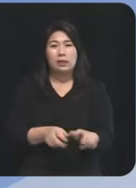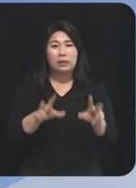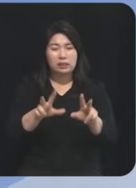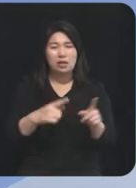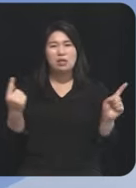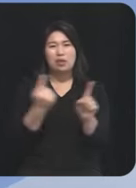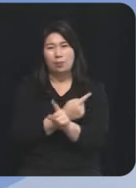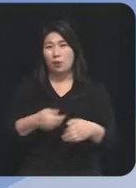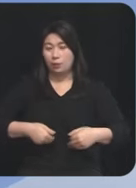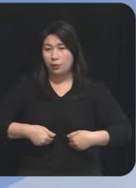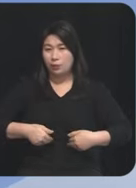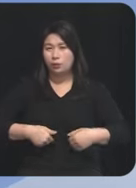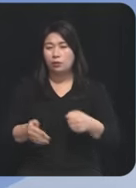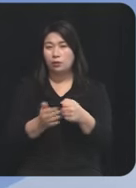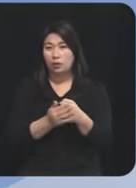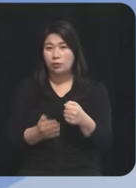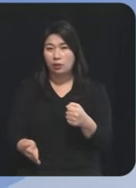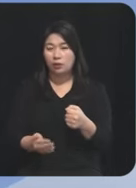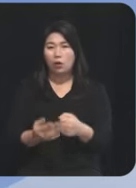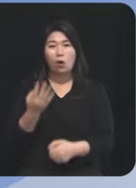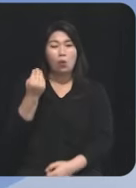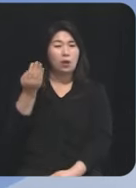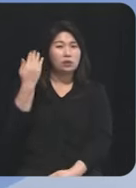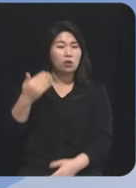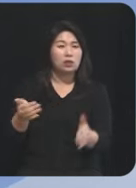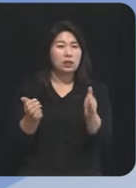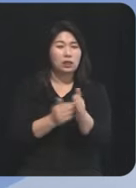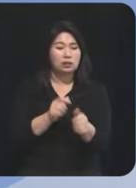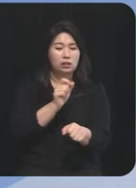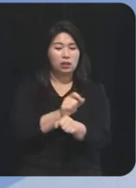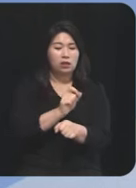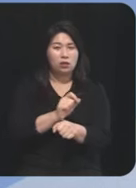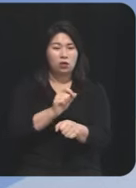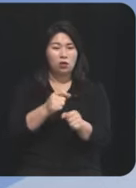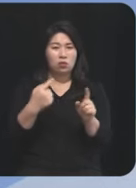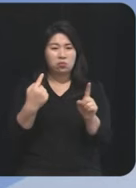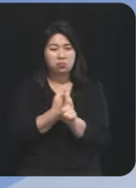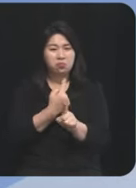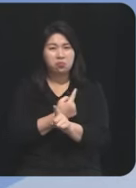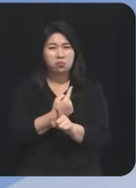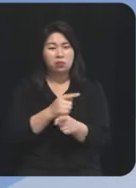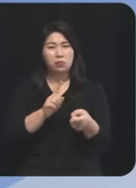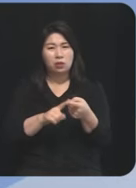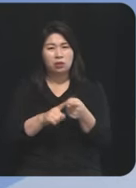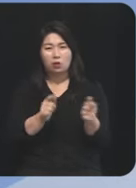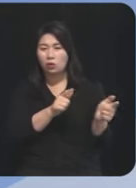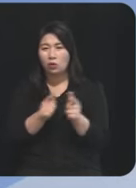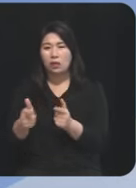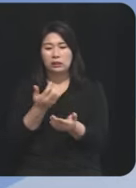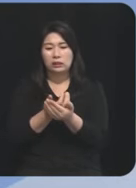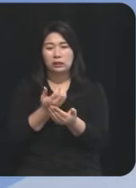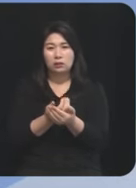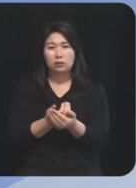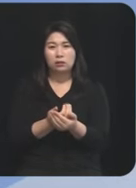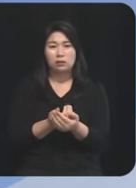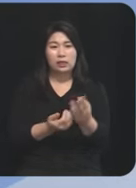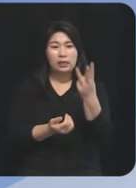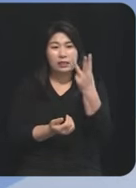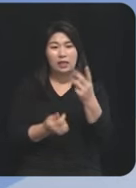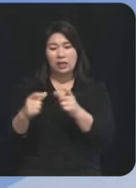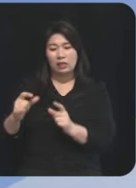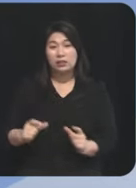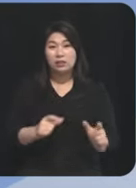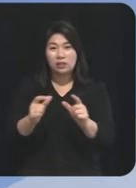개편이 필요합니다. 그래서 얼마 전까지 행정체제 개편위원회에서 안을 만든 3개 구역 안에